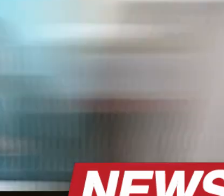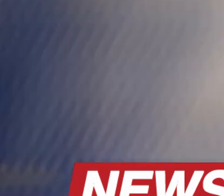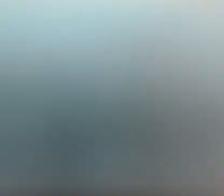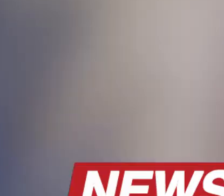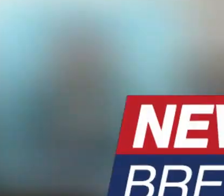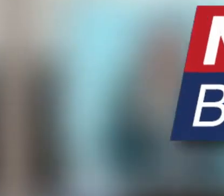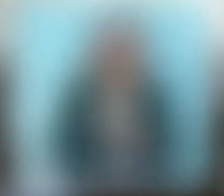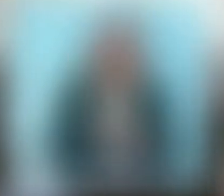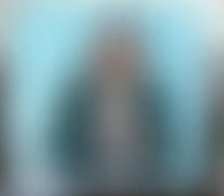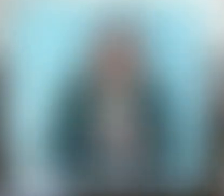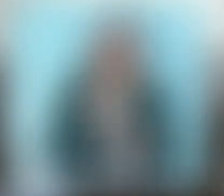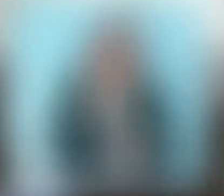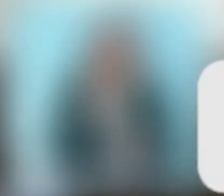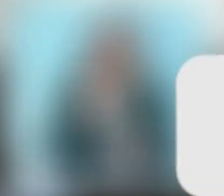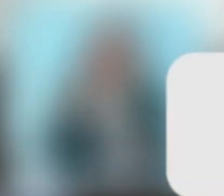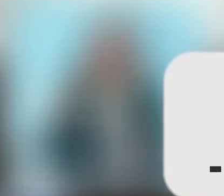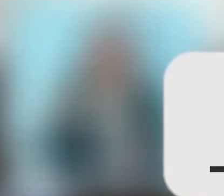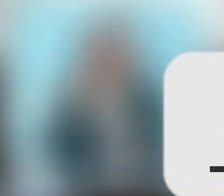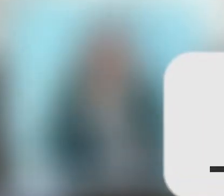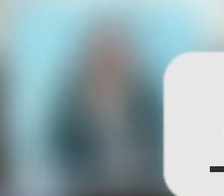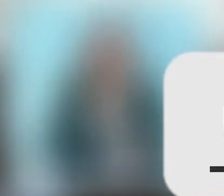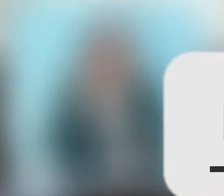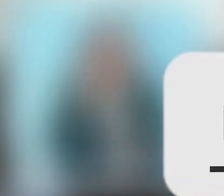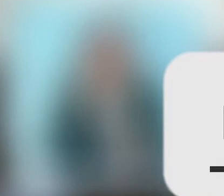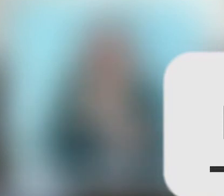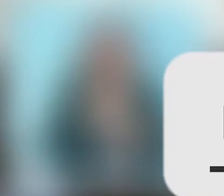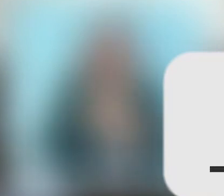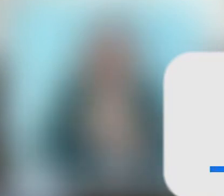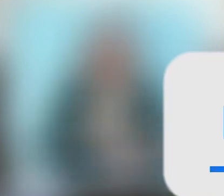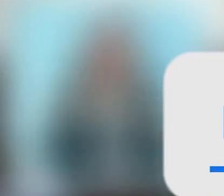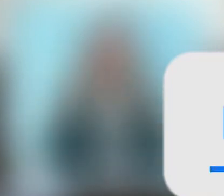την εξουσία. Μην παραλείψετε να κάνετε like σε αυτό το βίντεο, να